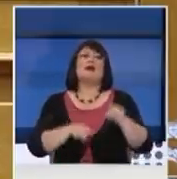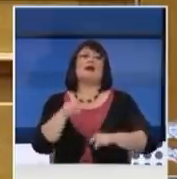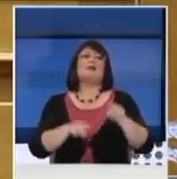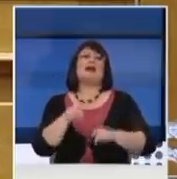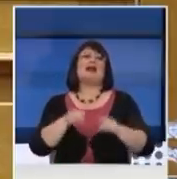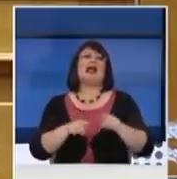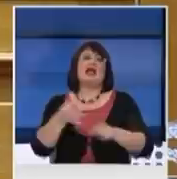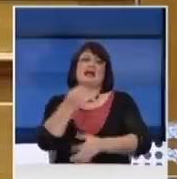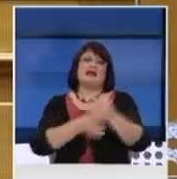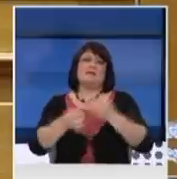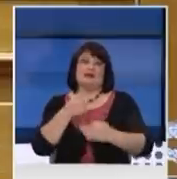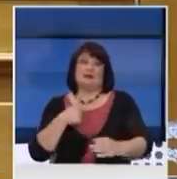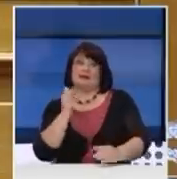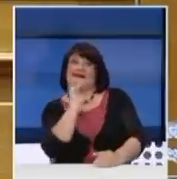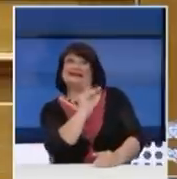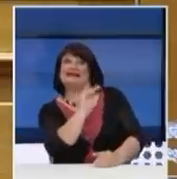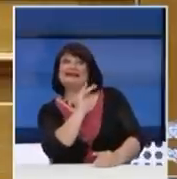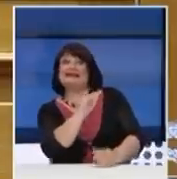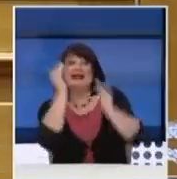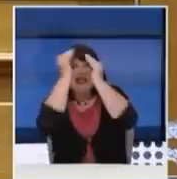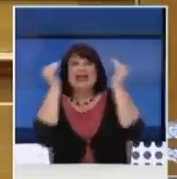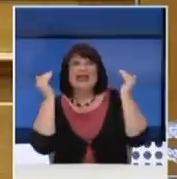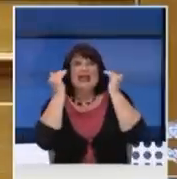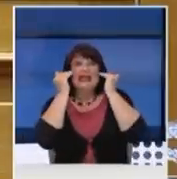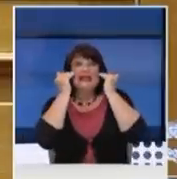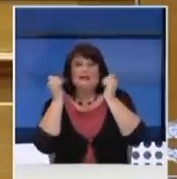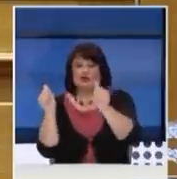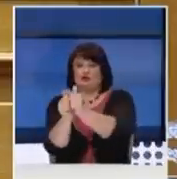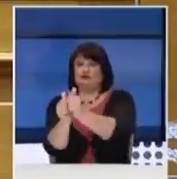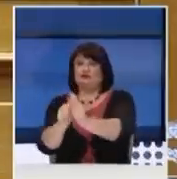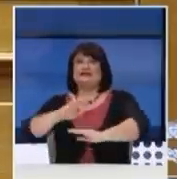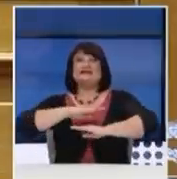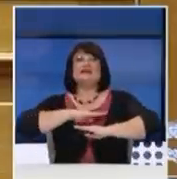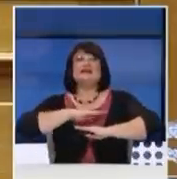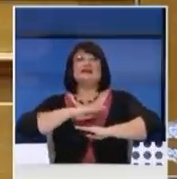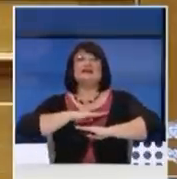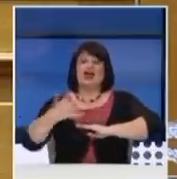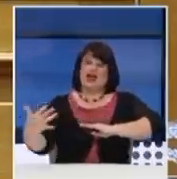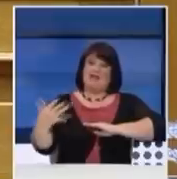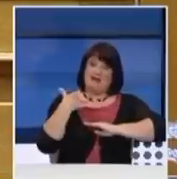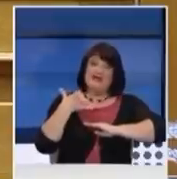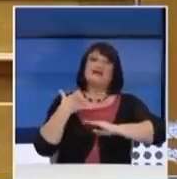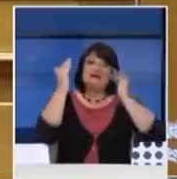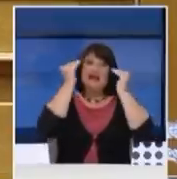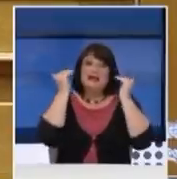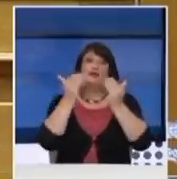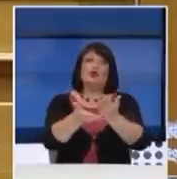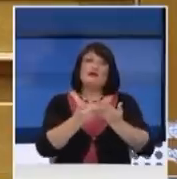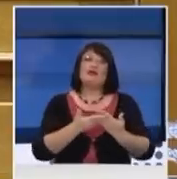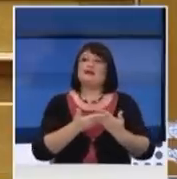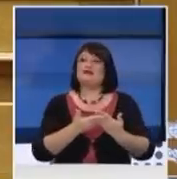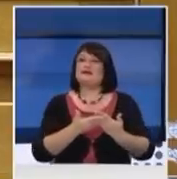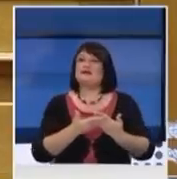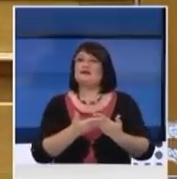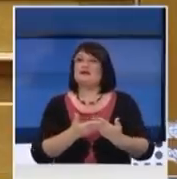Αίγυπτο. Και αυτό που του τόνισα εγώ είναι να κάνει και στρατιωτική συμμαχία με την Αίγυπτο σε περίπτωση επιθέσεως και εμπλοκής. Και το ακούω, του λέω